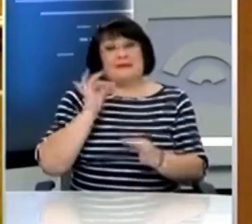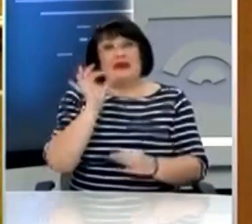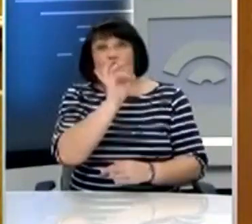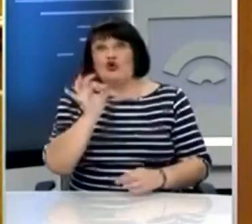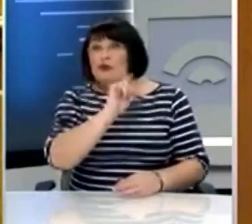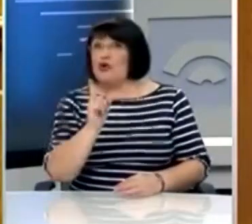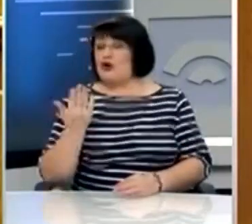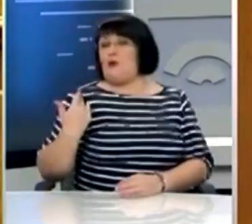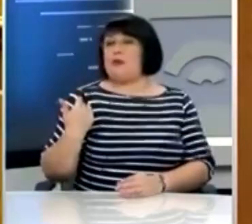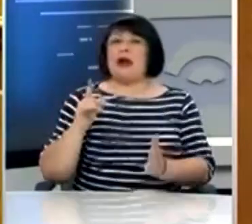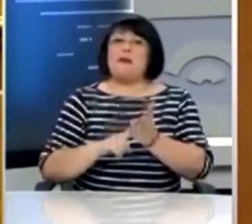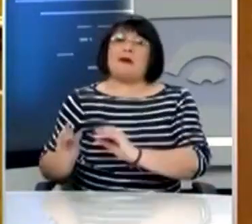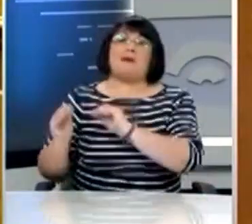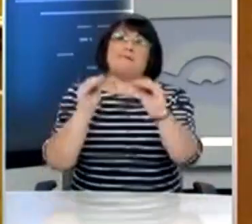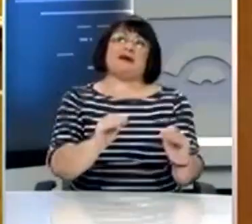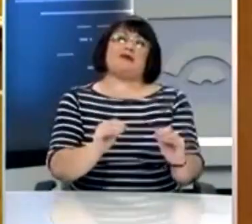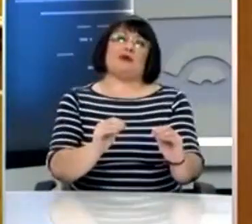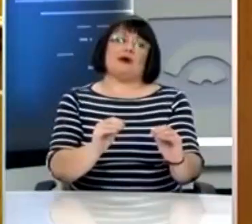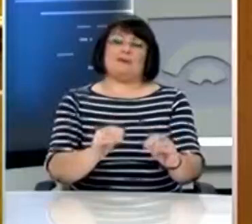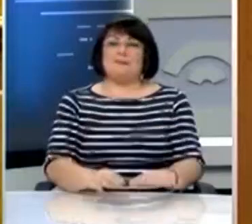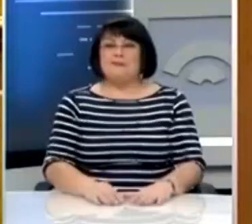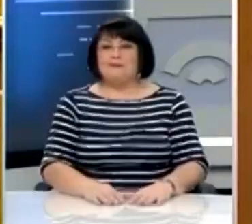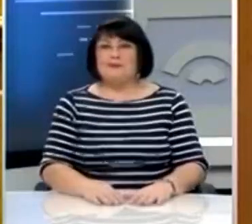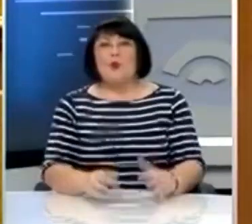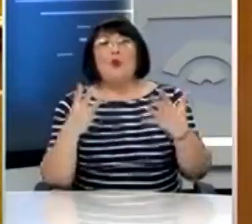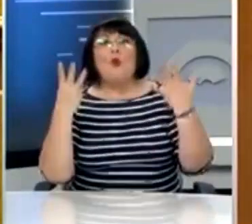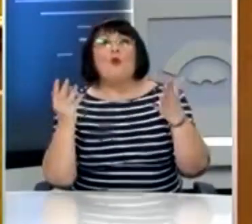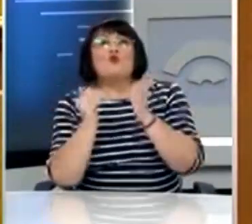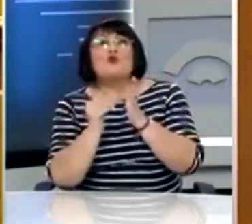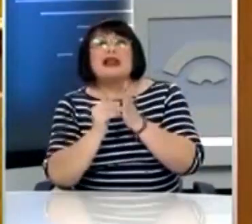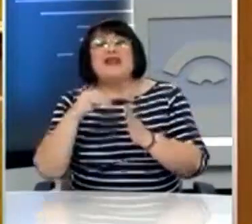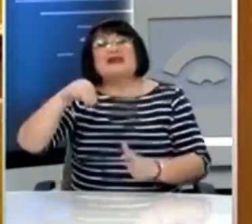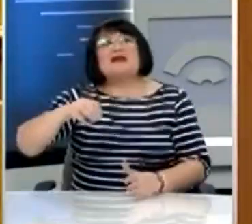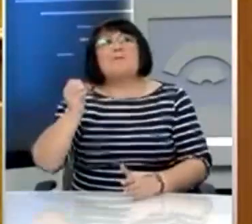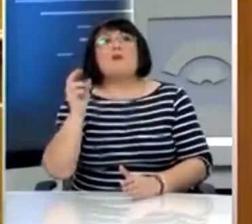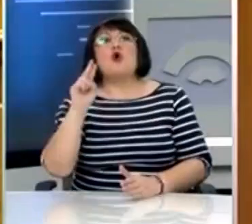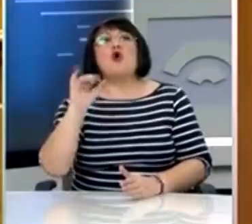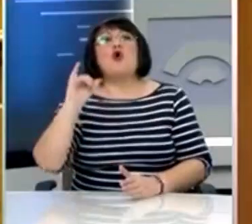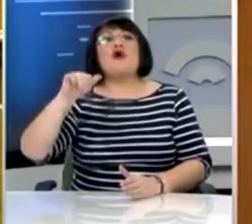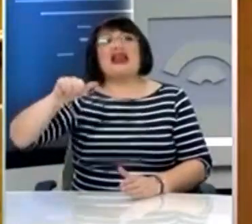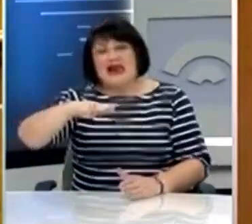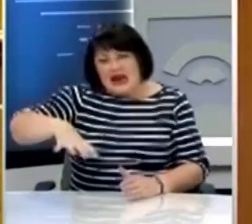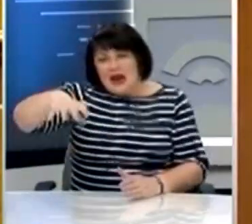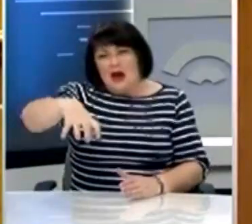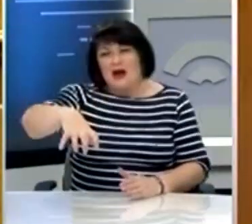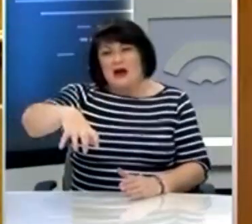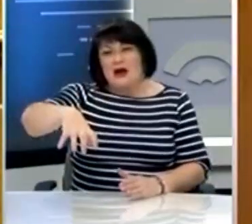Οκτώβριο. Και έτσι, από περίπου 8.000 που είχε μόρια όταν